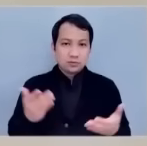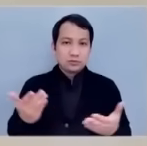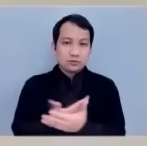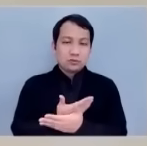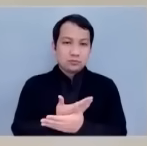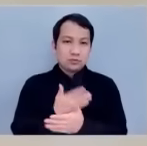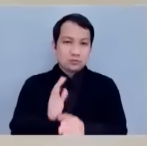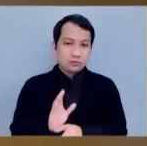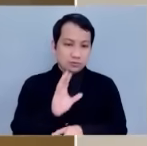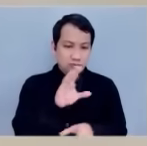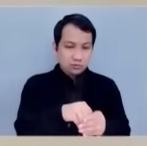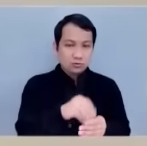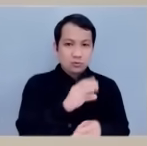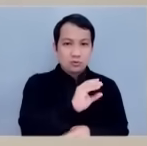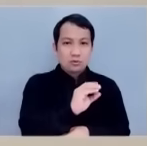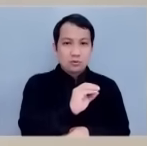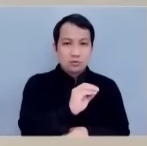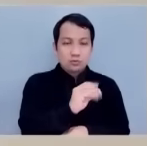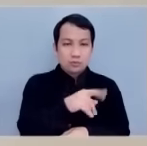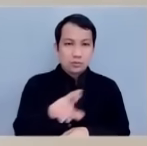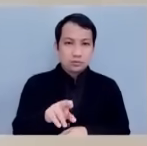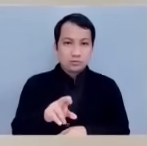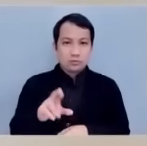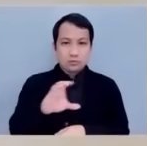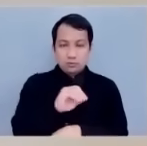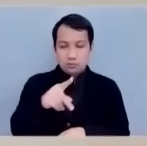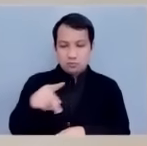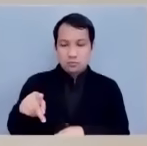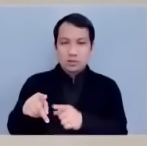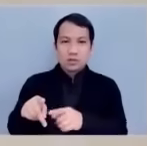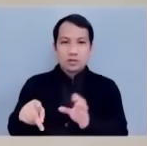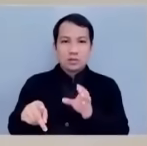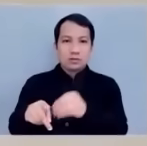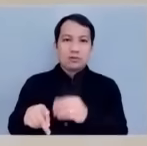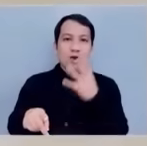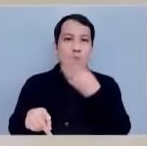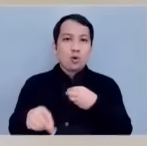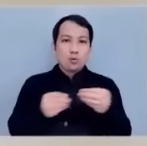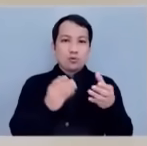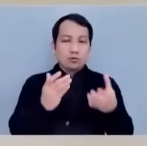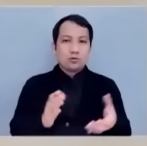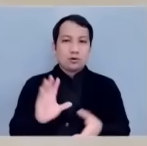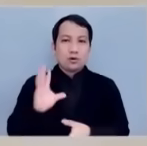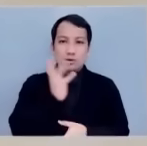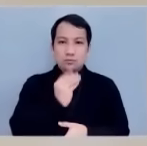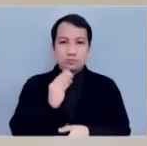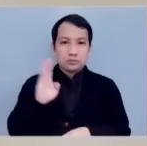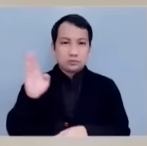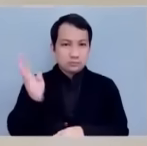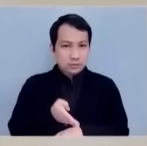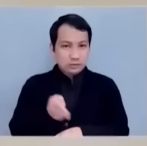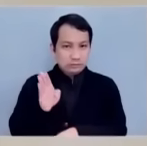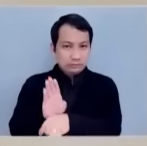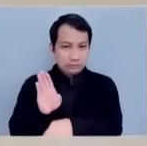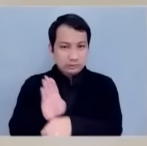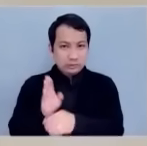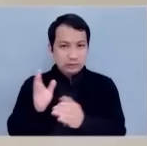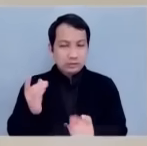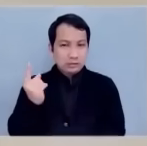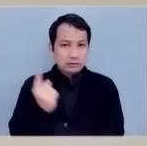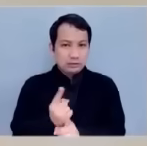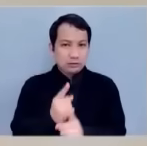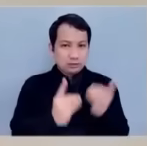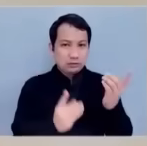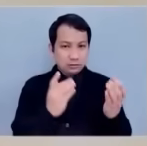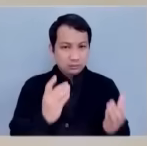or cooperative. So ang katamaan dito are the operators who are / businessmen, right? Pero yung